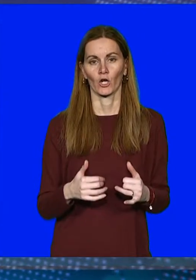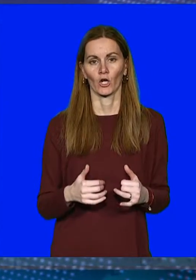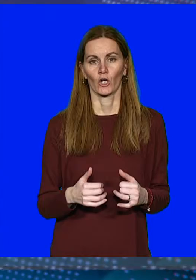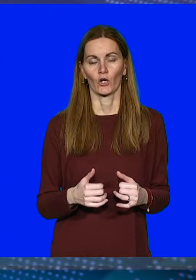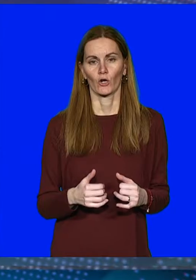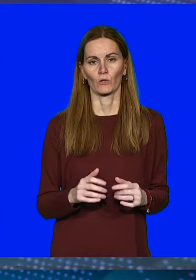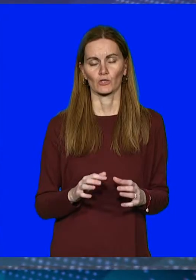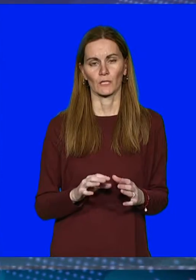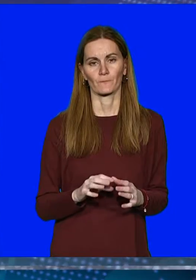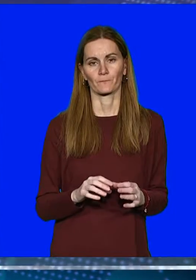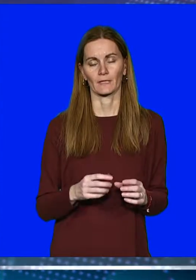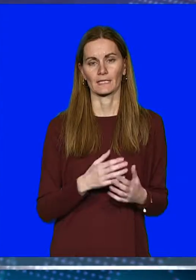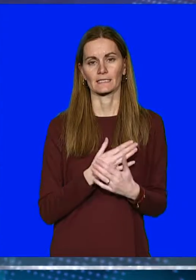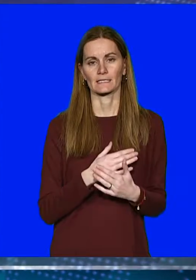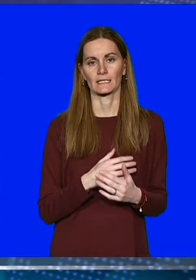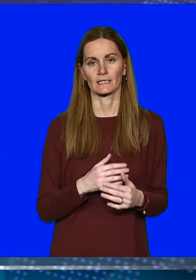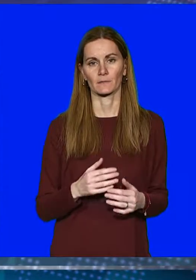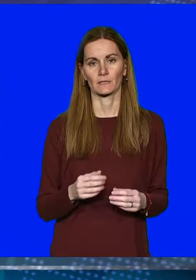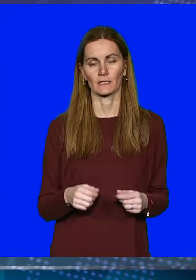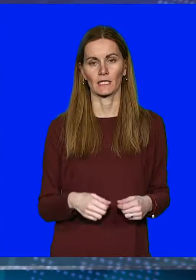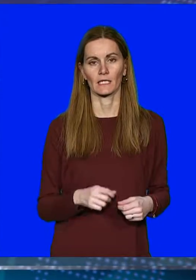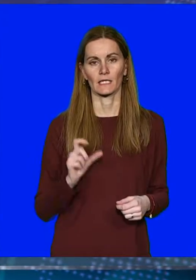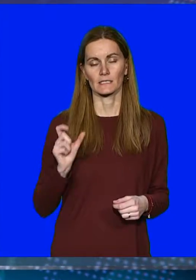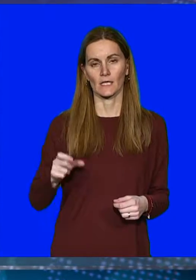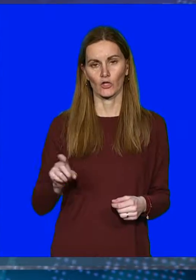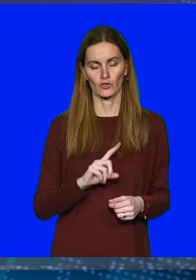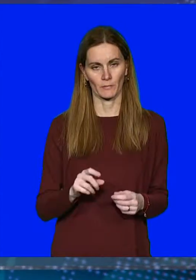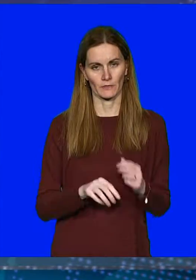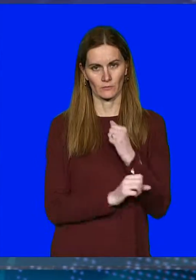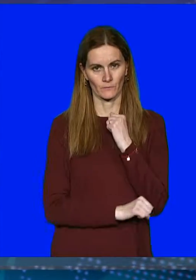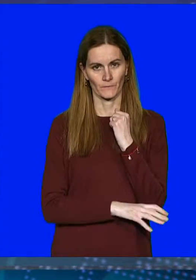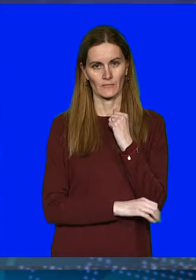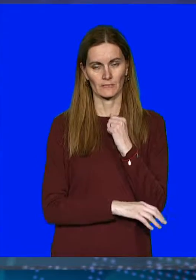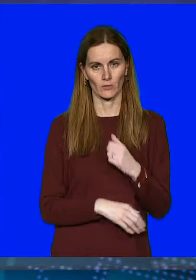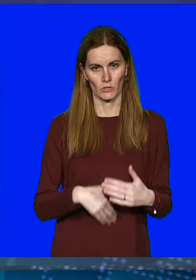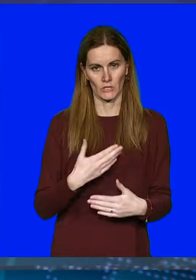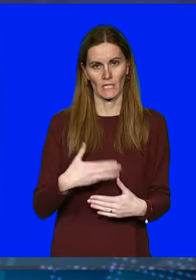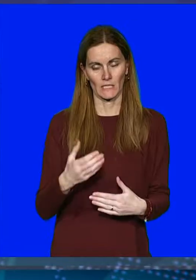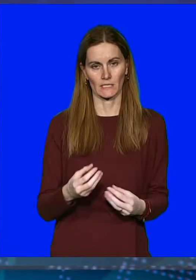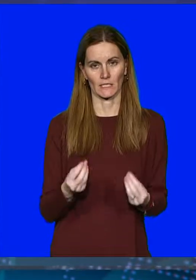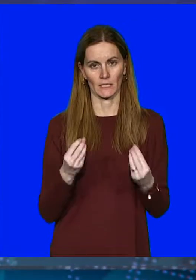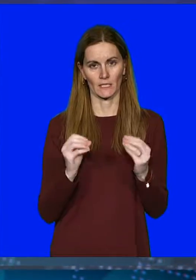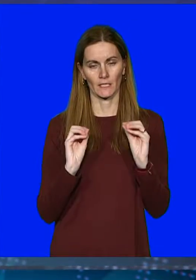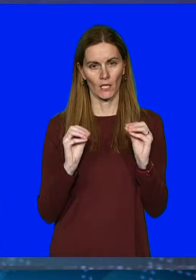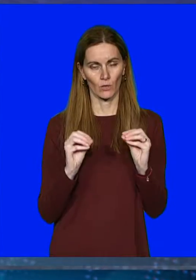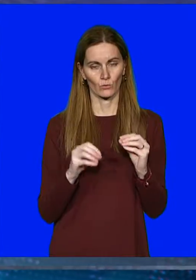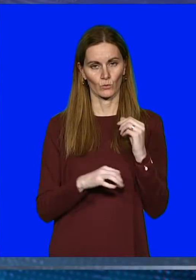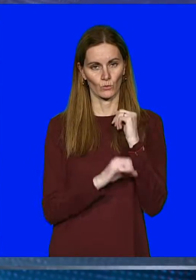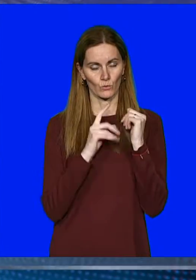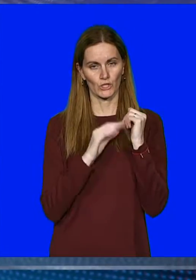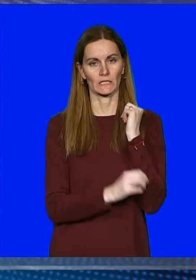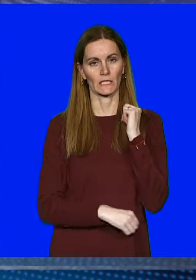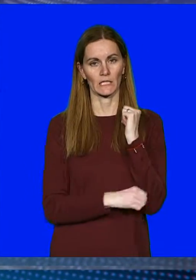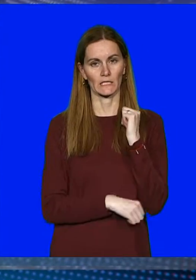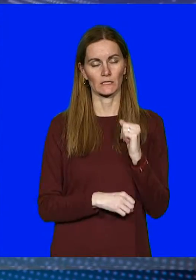Prva je ona za deficitarna zanimanja, za osobe slabijeg imovinskog stanja i za nadarene učenike i